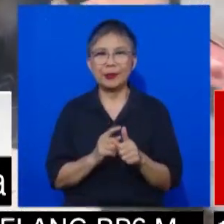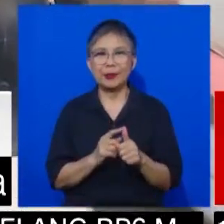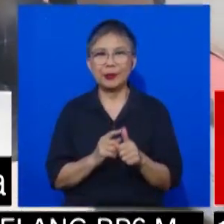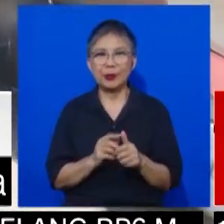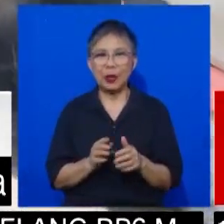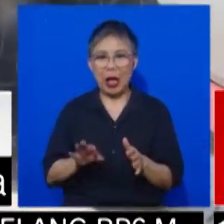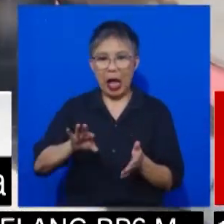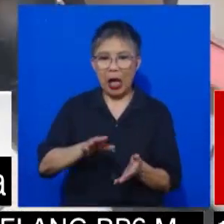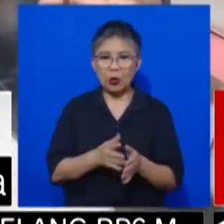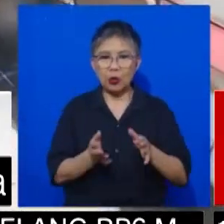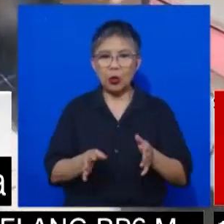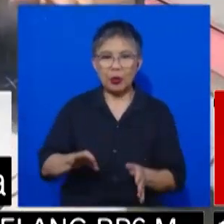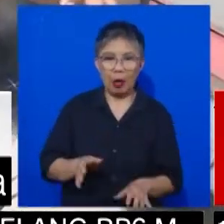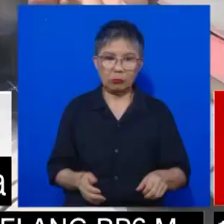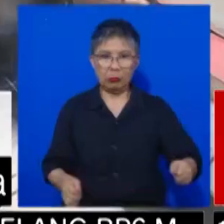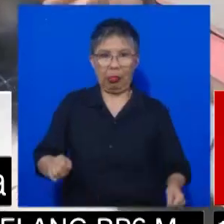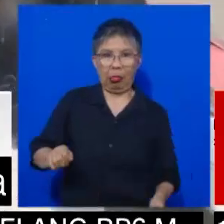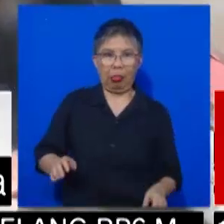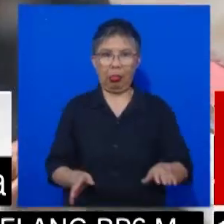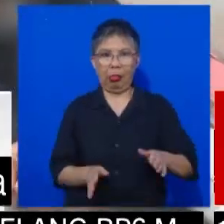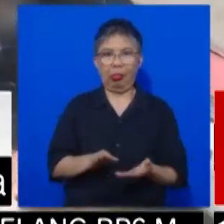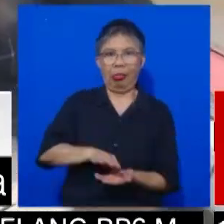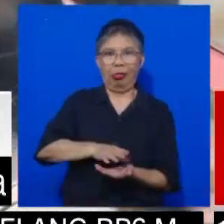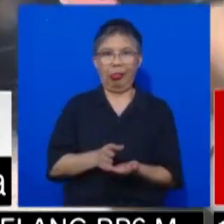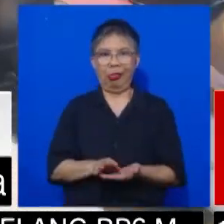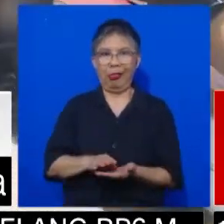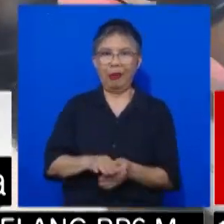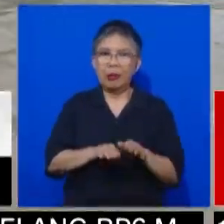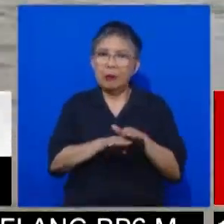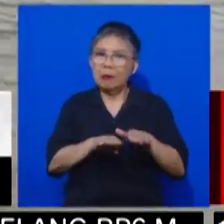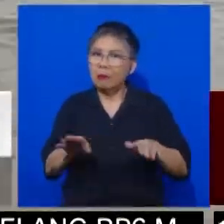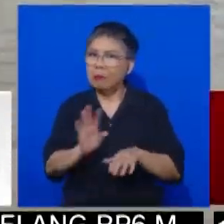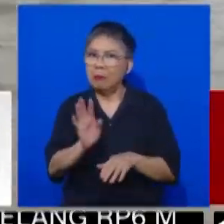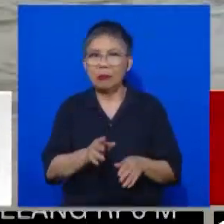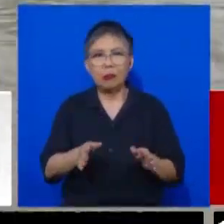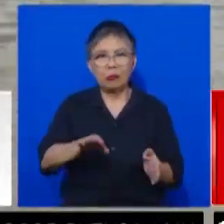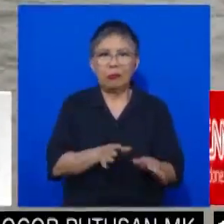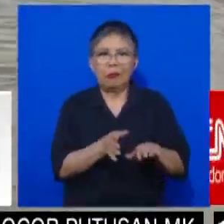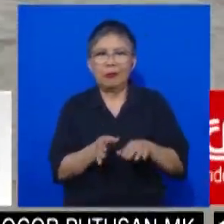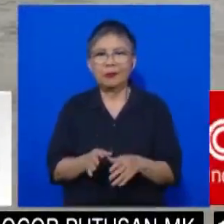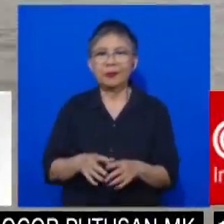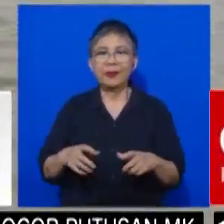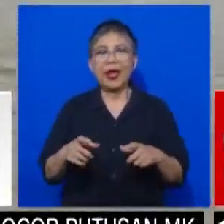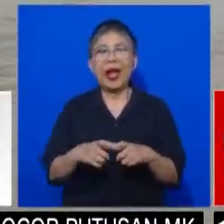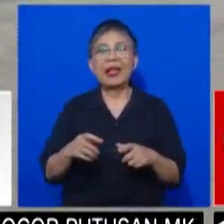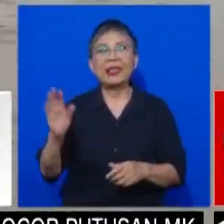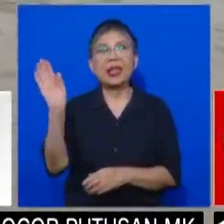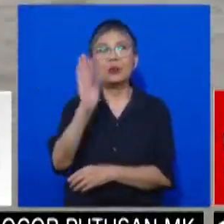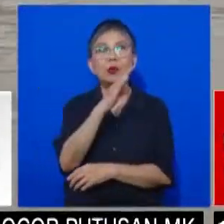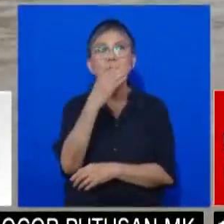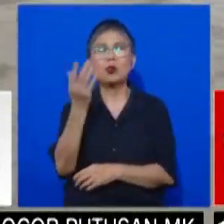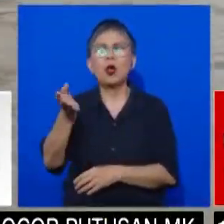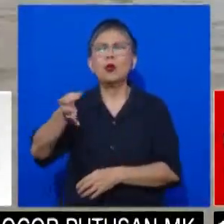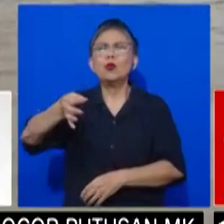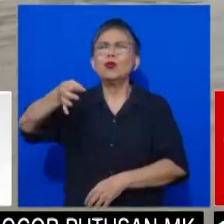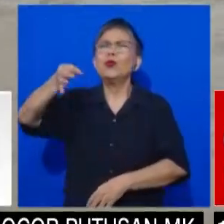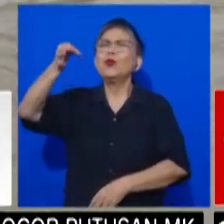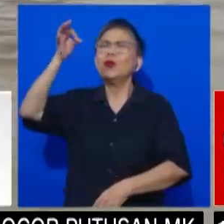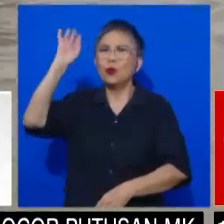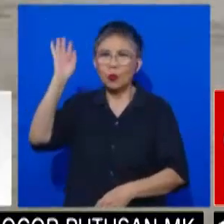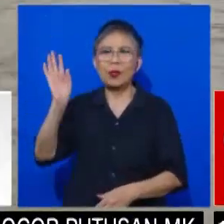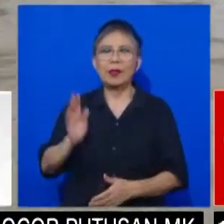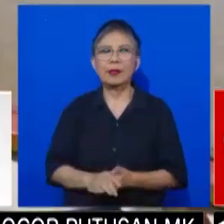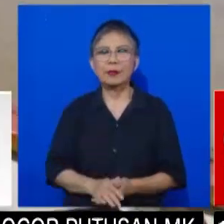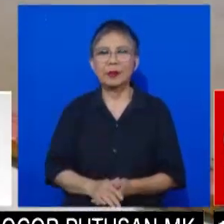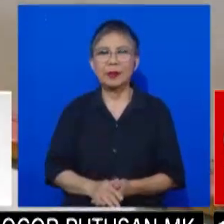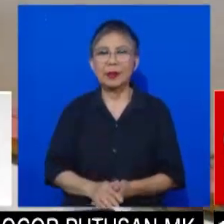arus sungai yang membuat perahu ketek ini bergoyang-goyang. Alat transportasi ini sudah sangat lama ada di sana. Salah